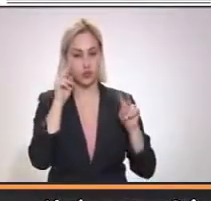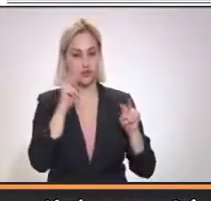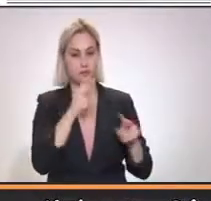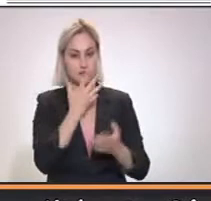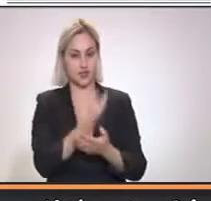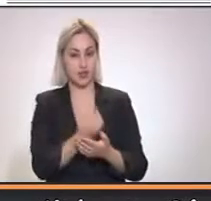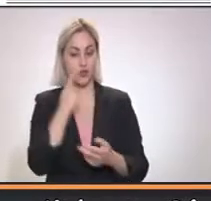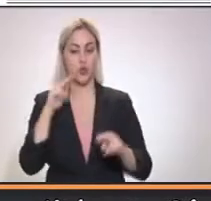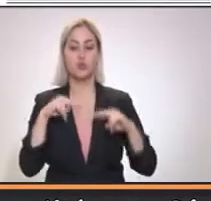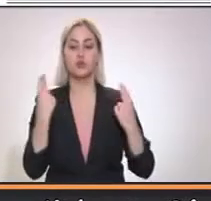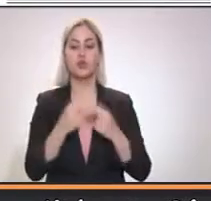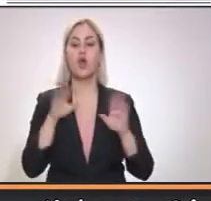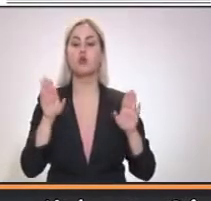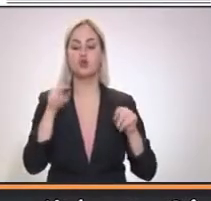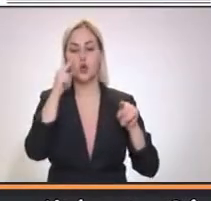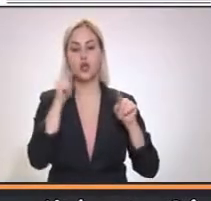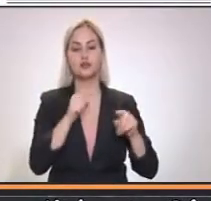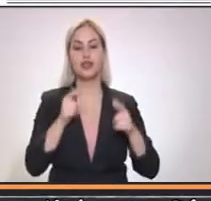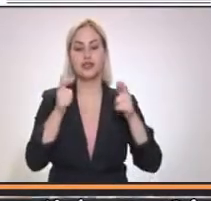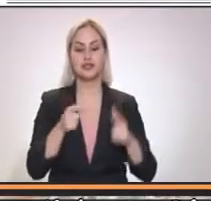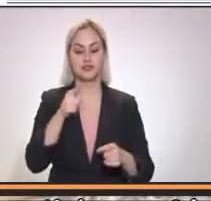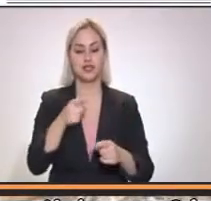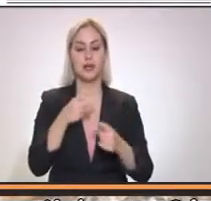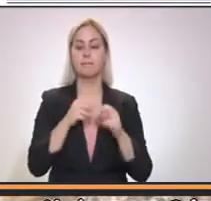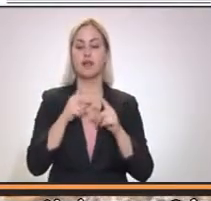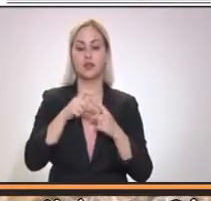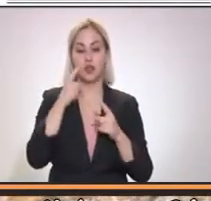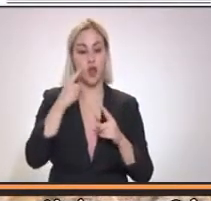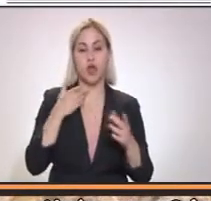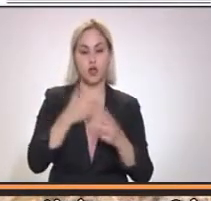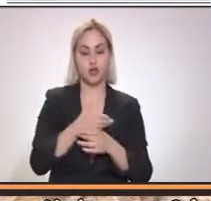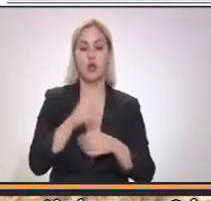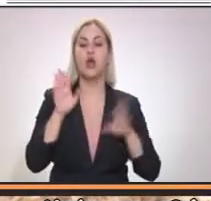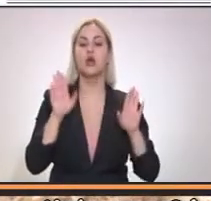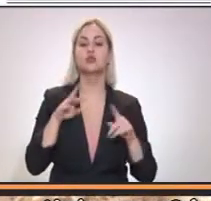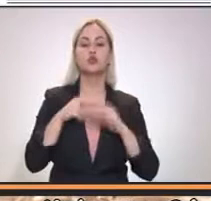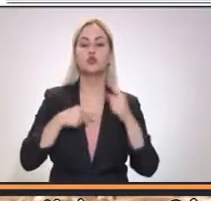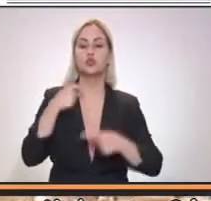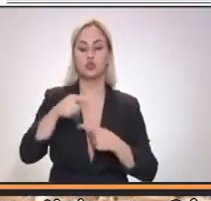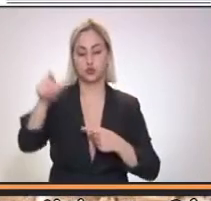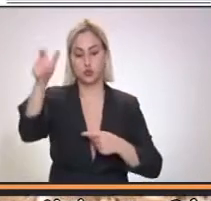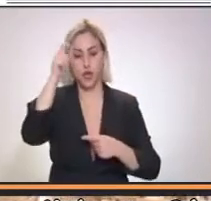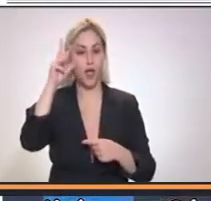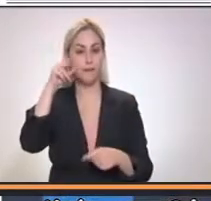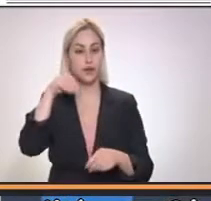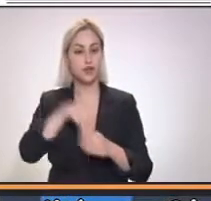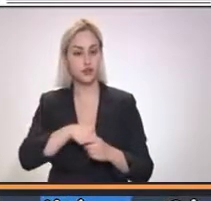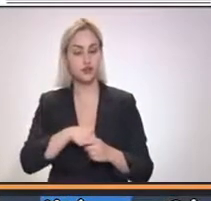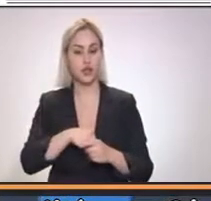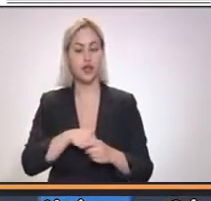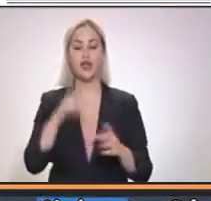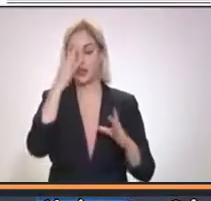gözlem kaydını Dünya Kuş Gözlem Sitesi eBird'e girdi. Kuş türlerini Türkiye, Amerika